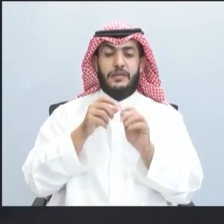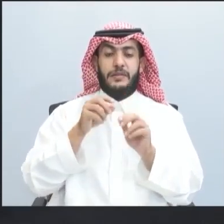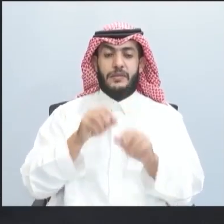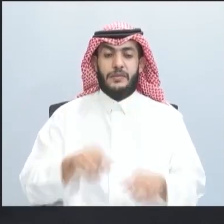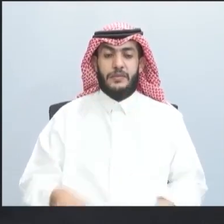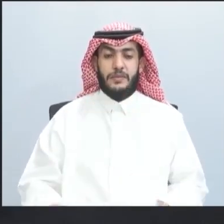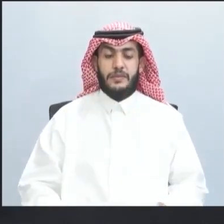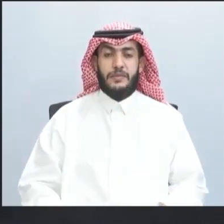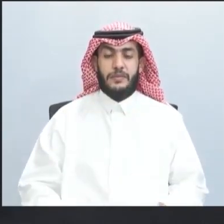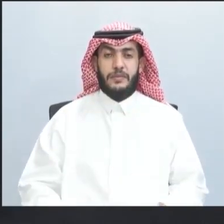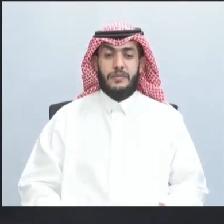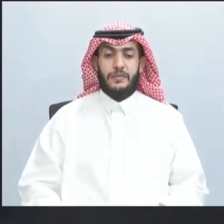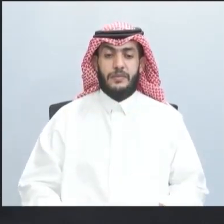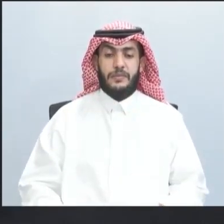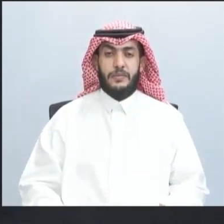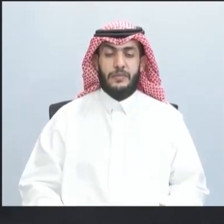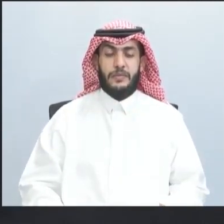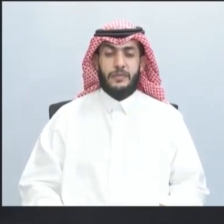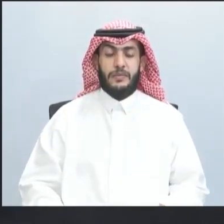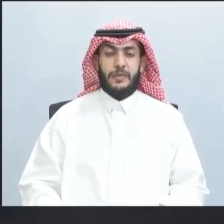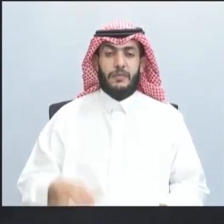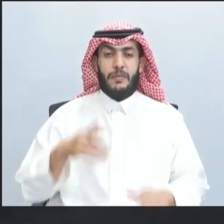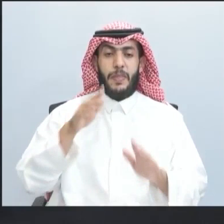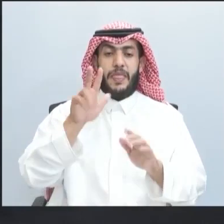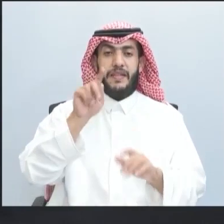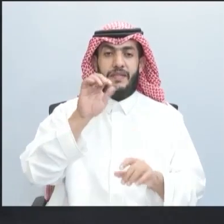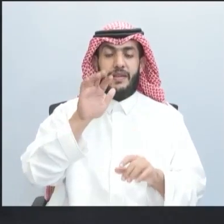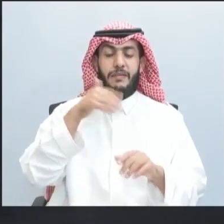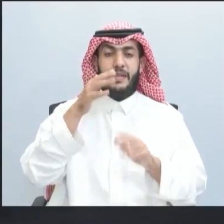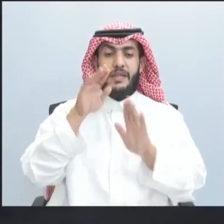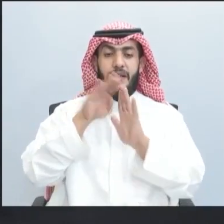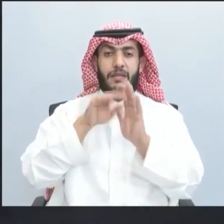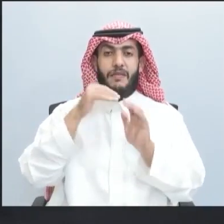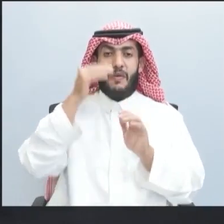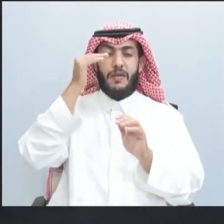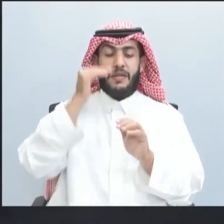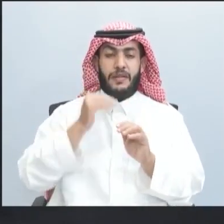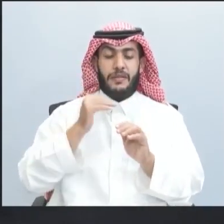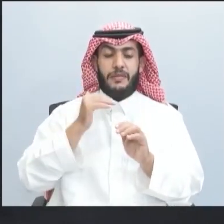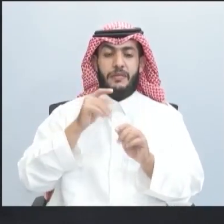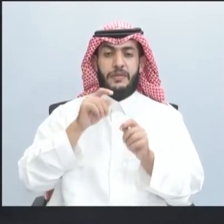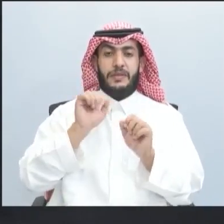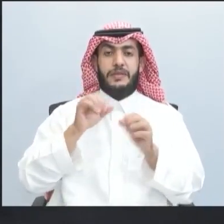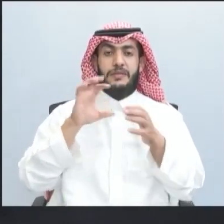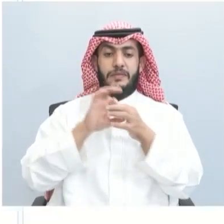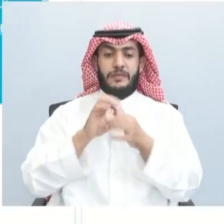تخزين اليو ار ال في الفهرس بعد ذلك يتم ترتيبها من الاعلى الى الاقل